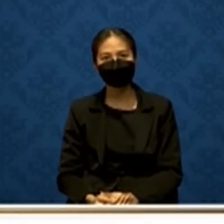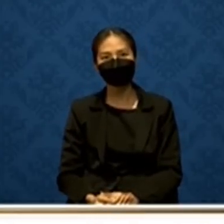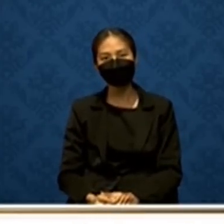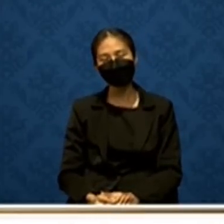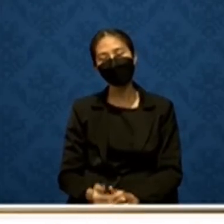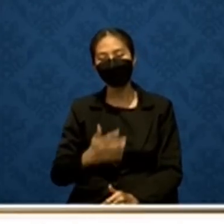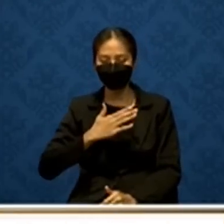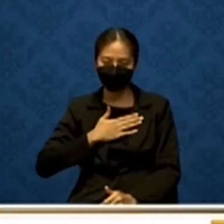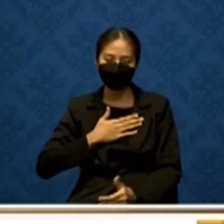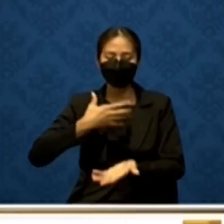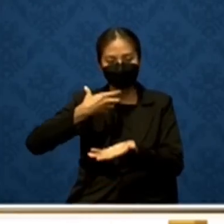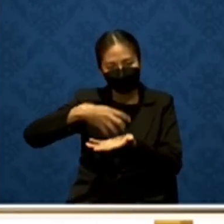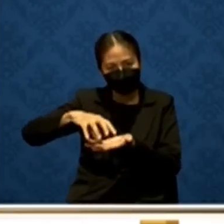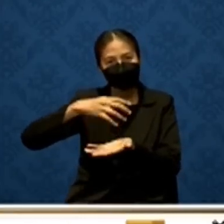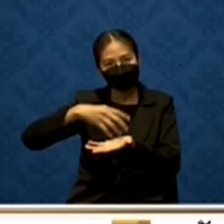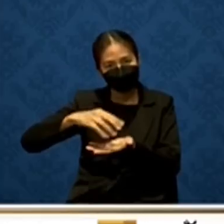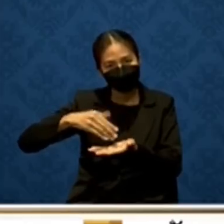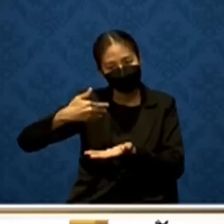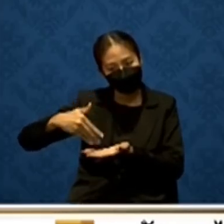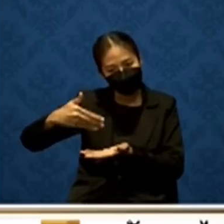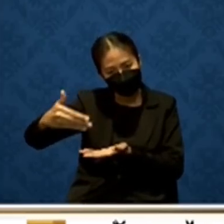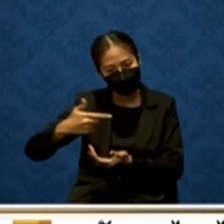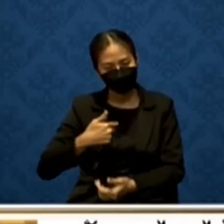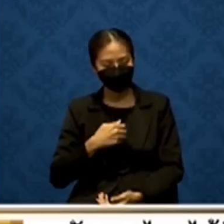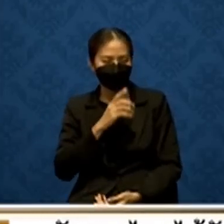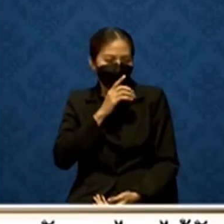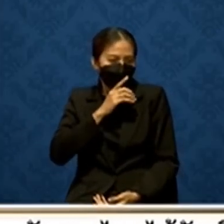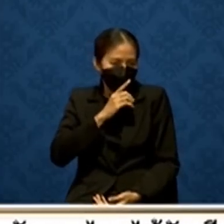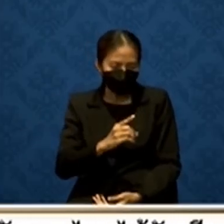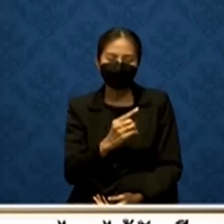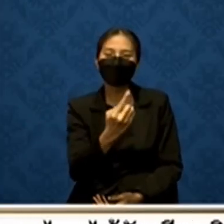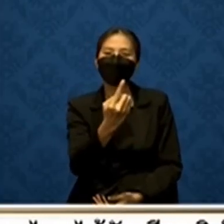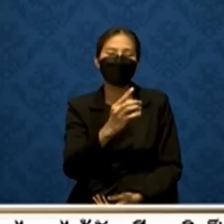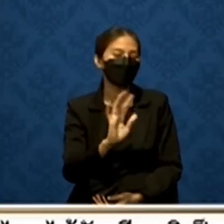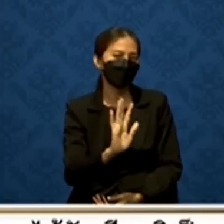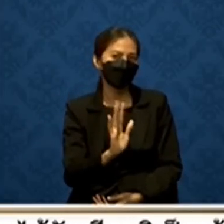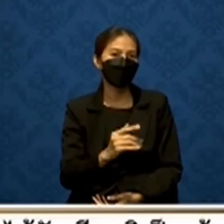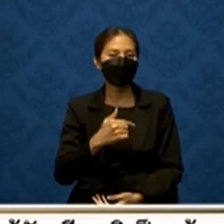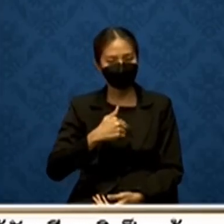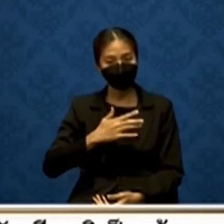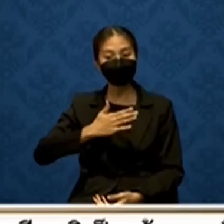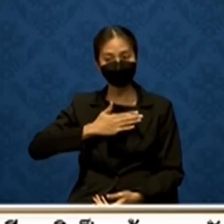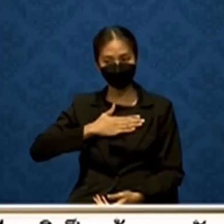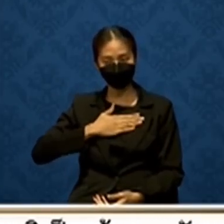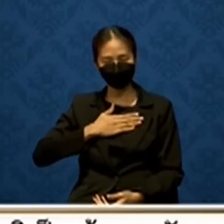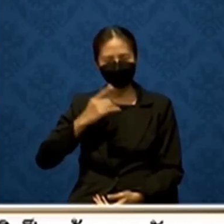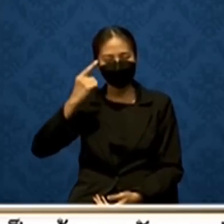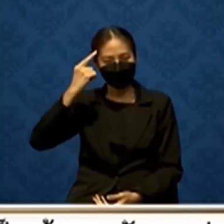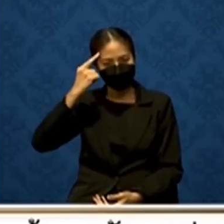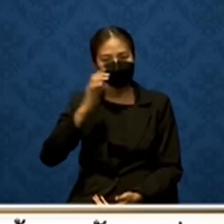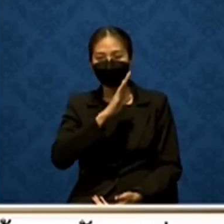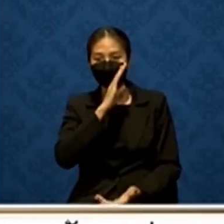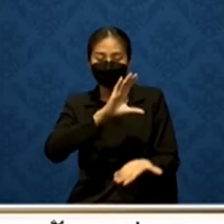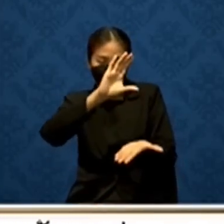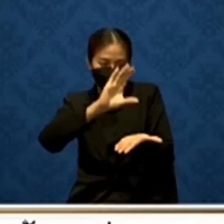นี้แล้ว ตีอย่างเดียว ไม่แดงให้เห็นวในมองมองของผมการทำงบประ